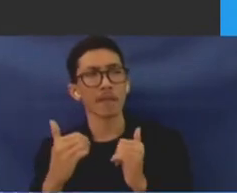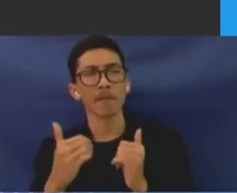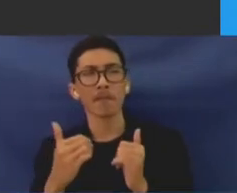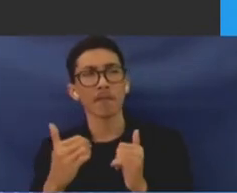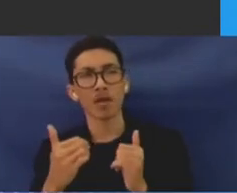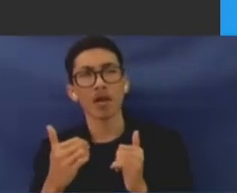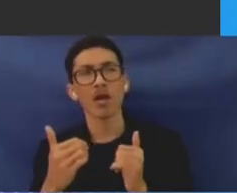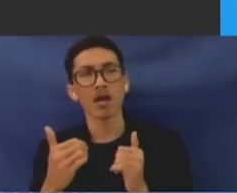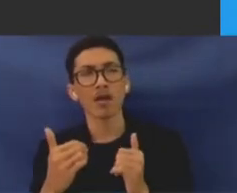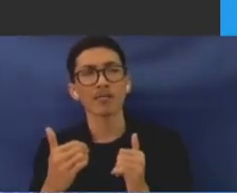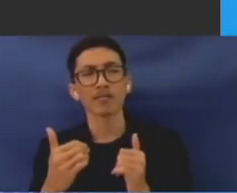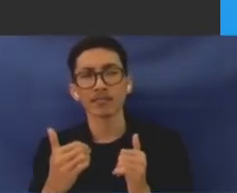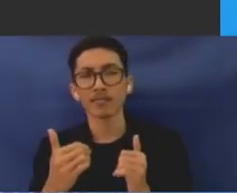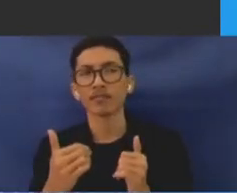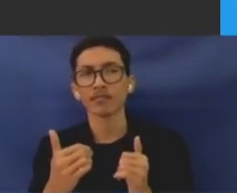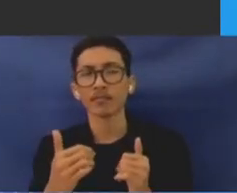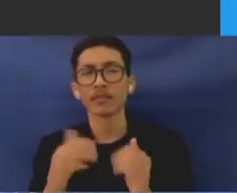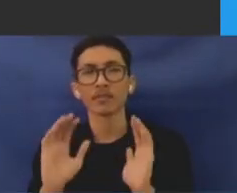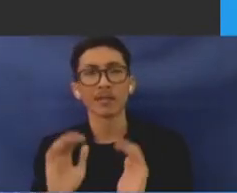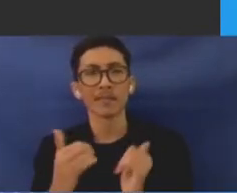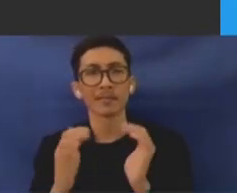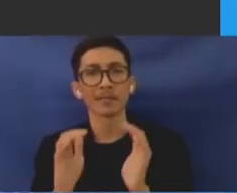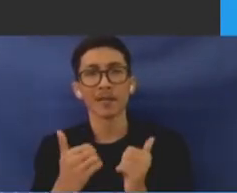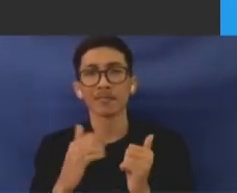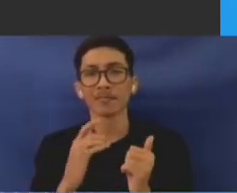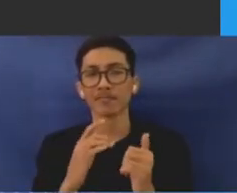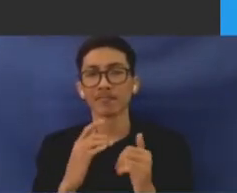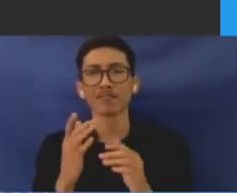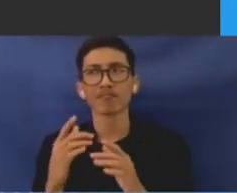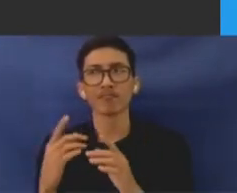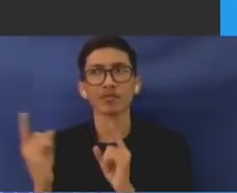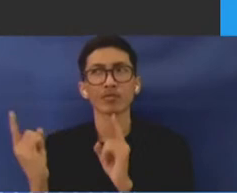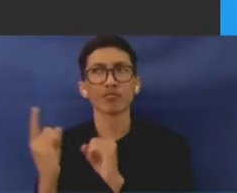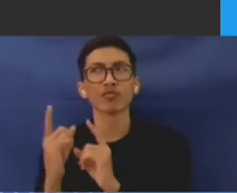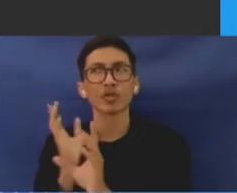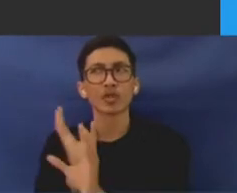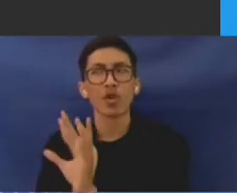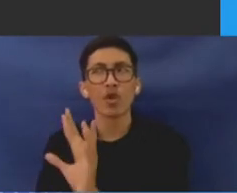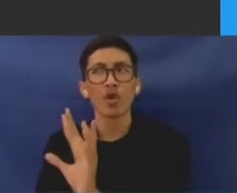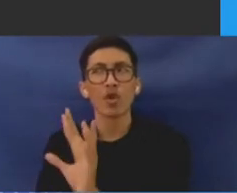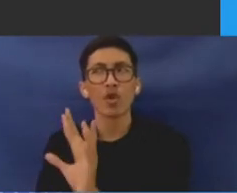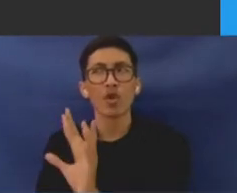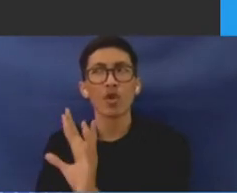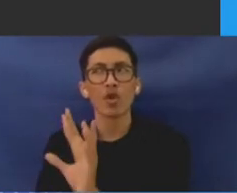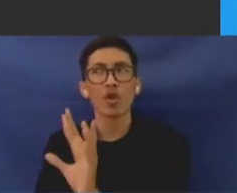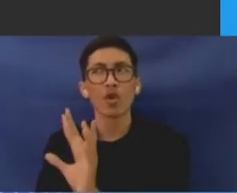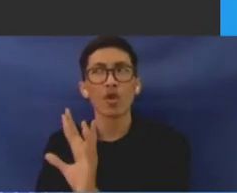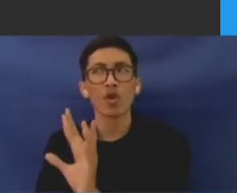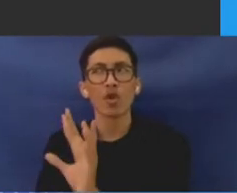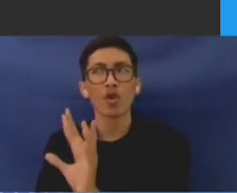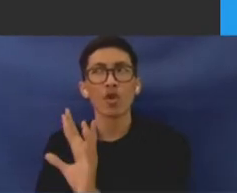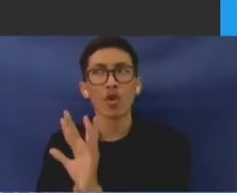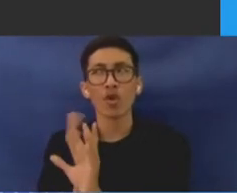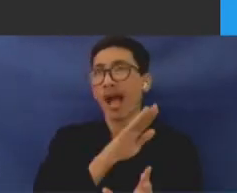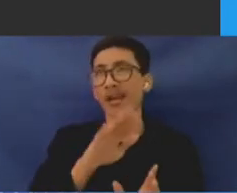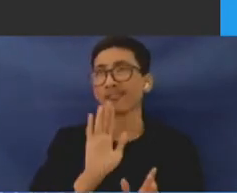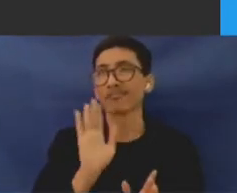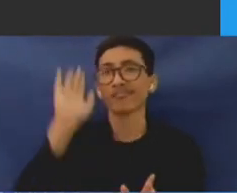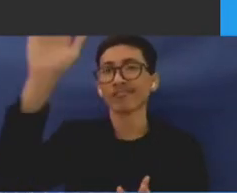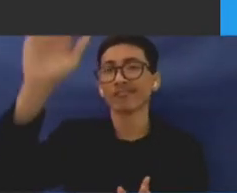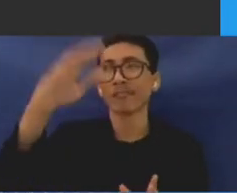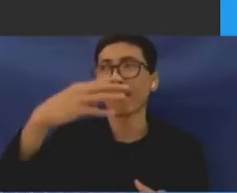tim assessment dengan psikolog, apakah Balkis memungkinkan untuk bisa bersekolah di sekolah umum gitu kan.